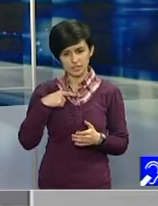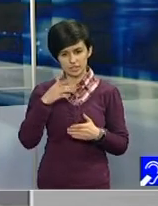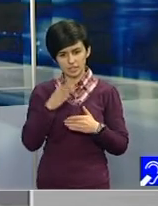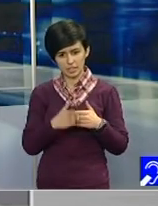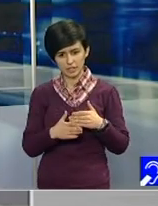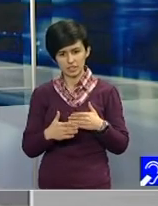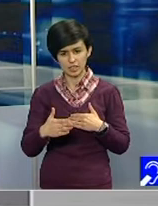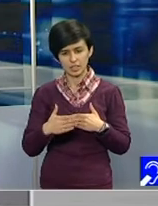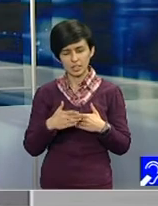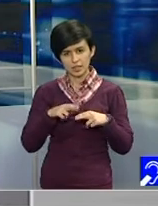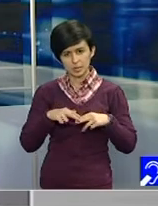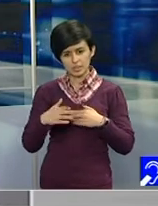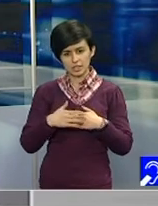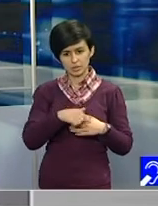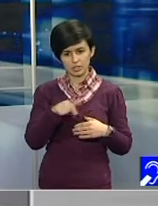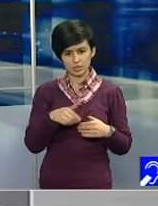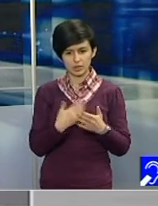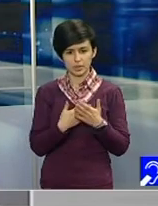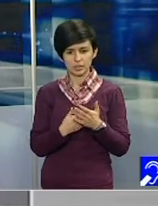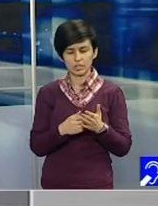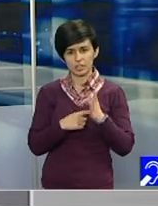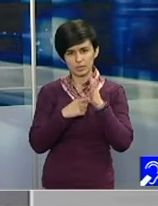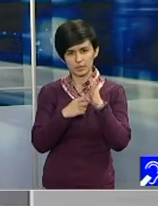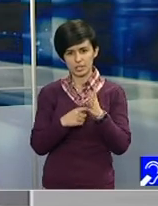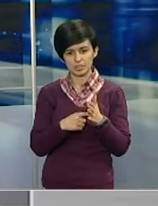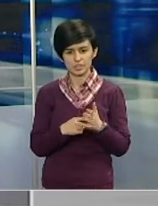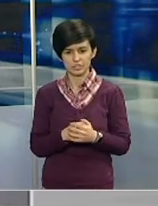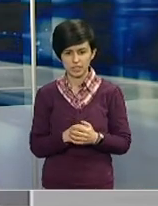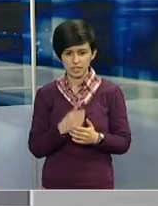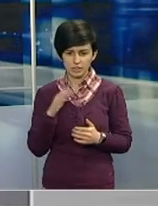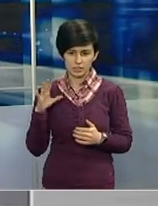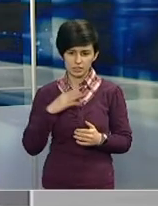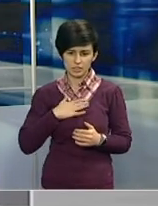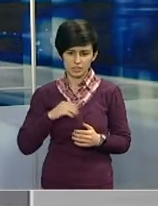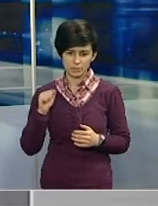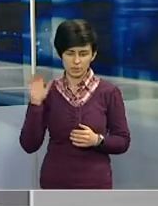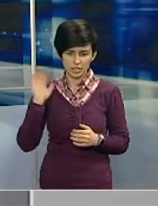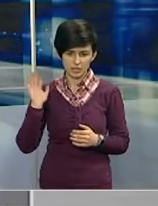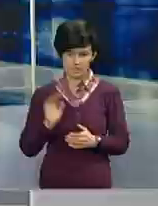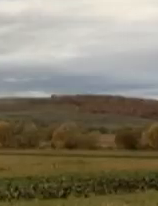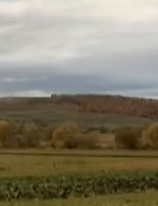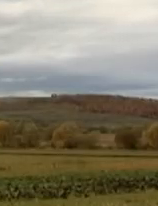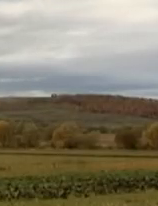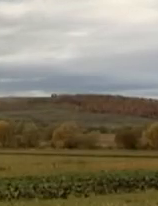final. Rămâneți cu noi, asta pentru că urmează agenda Eurovision. Eu sunt Ovidiu Damian, vă doresc tuturor o seară excelentă. La revedere!